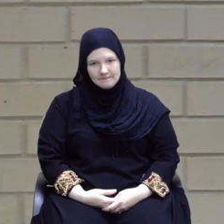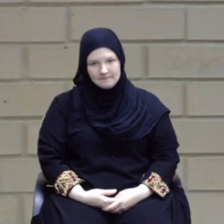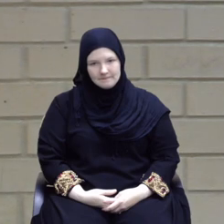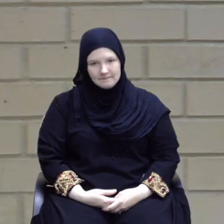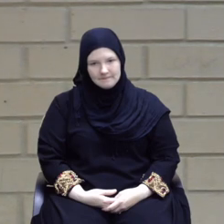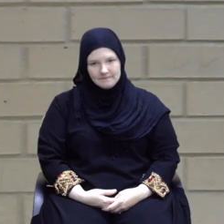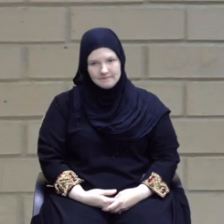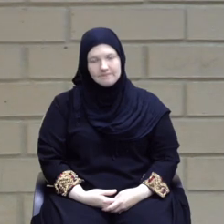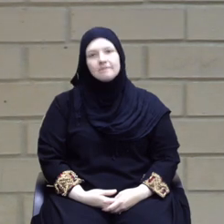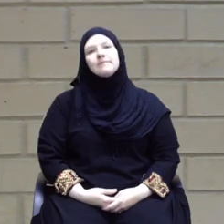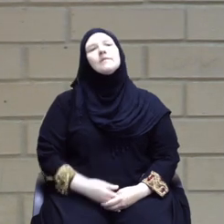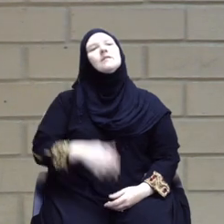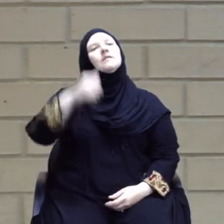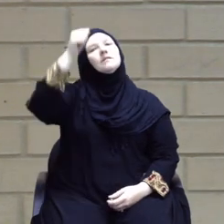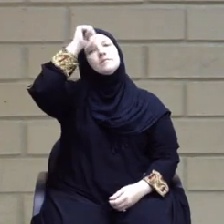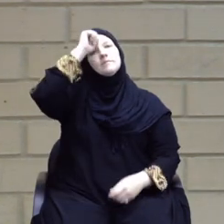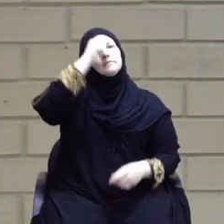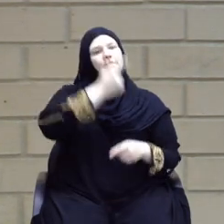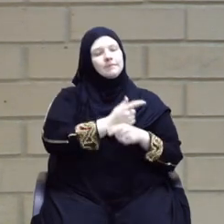sisters,